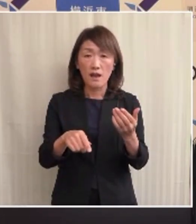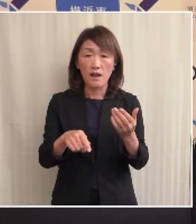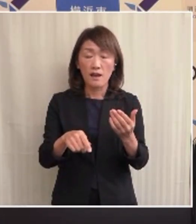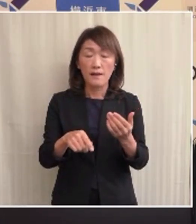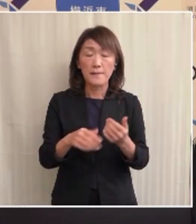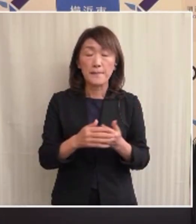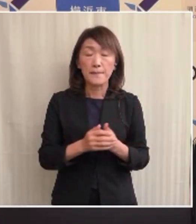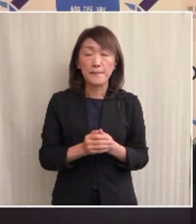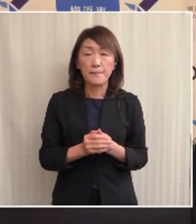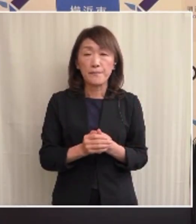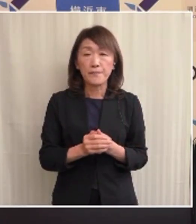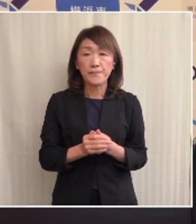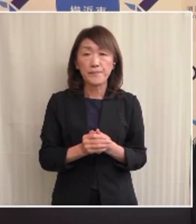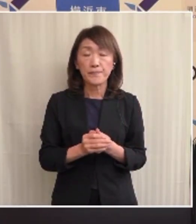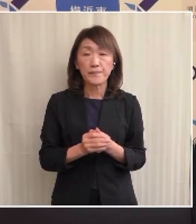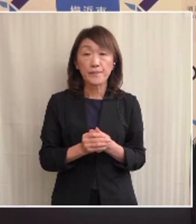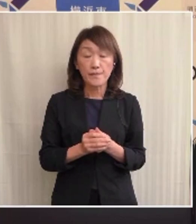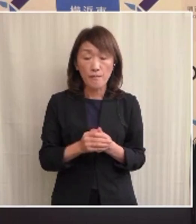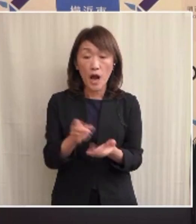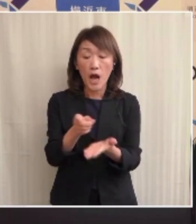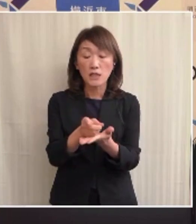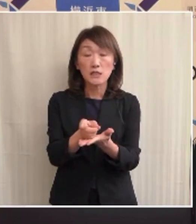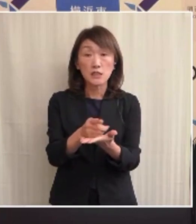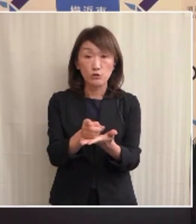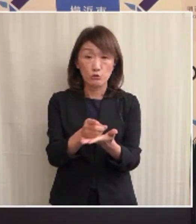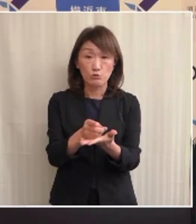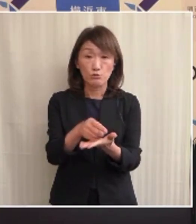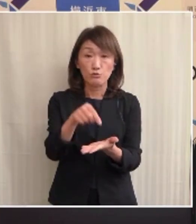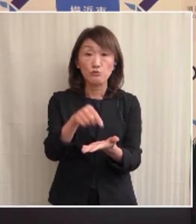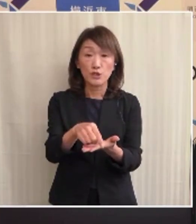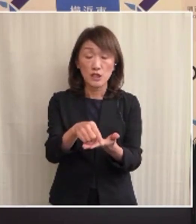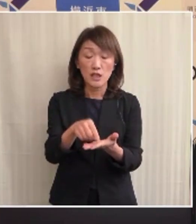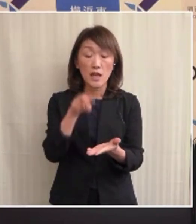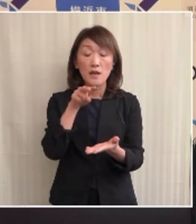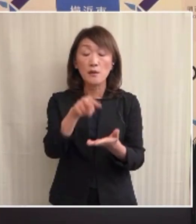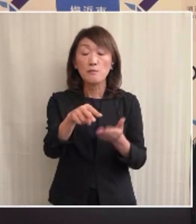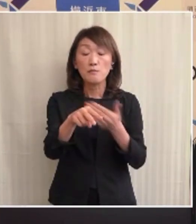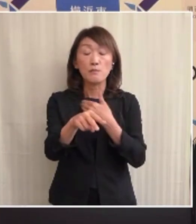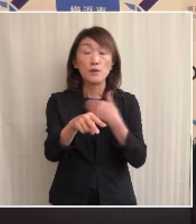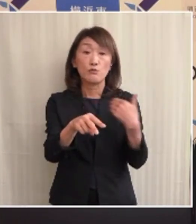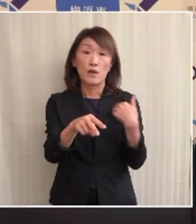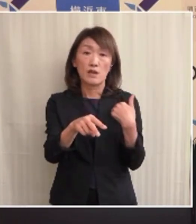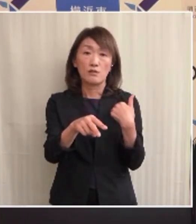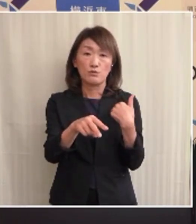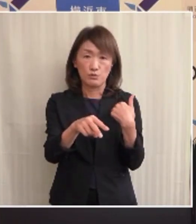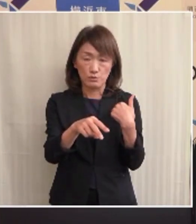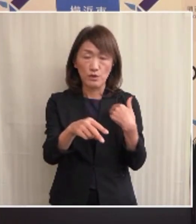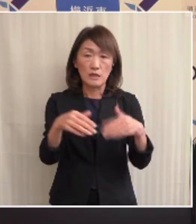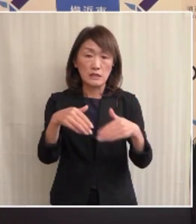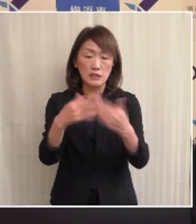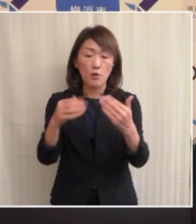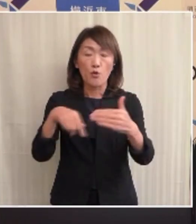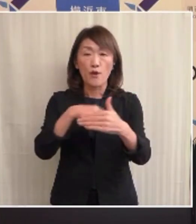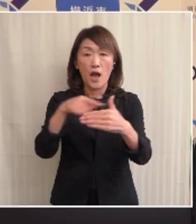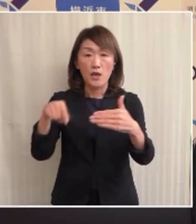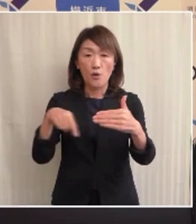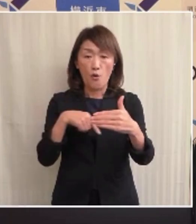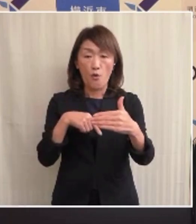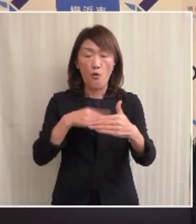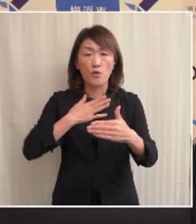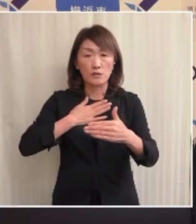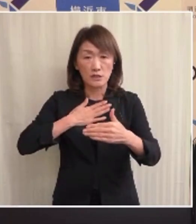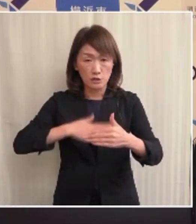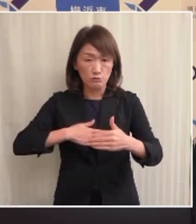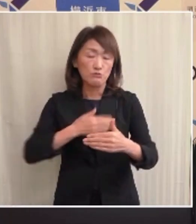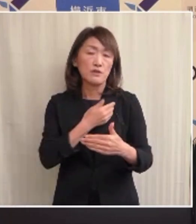事故をですね、地図上 Google マップ上で見える化 をして交通事故の概要をまあ知